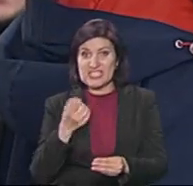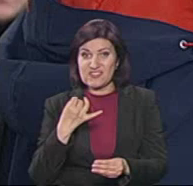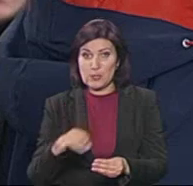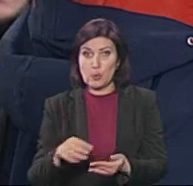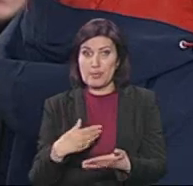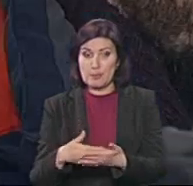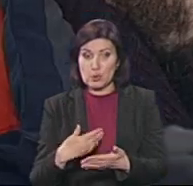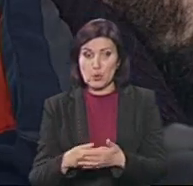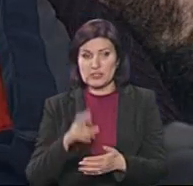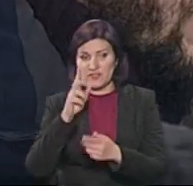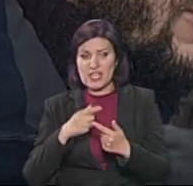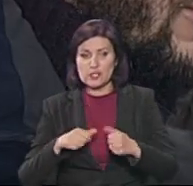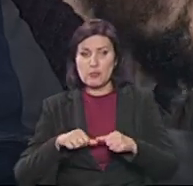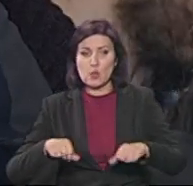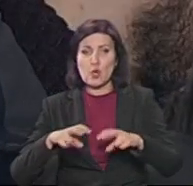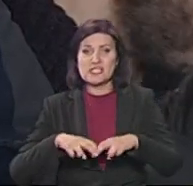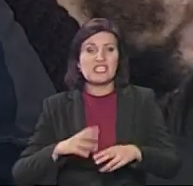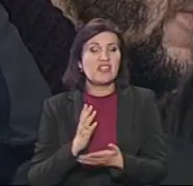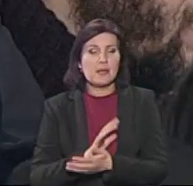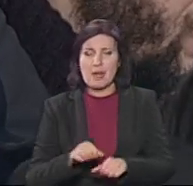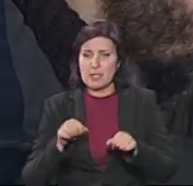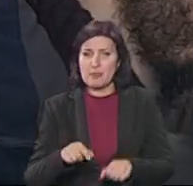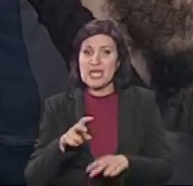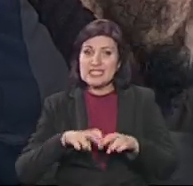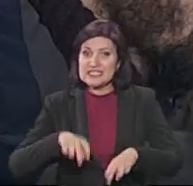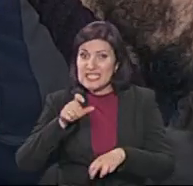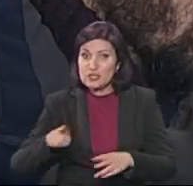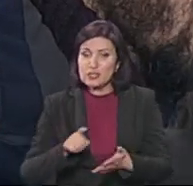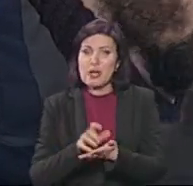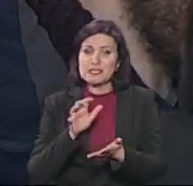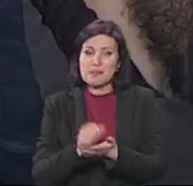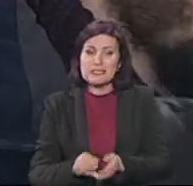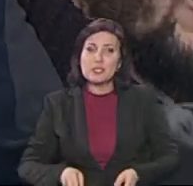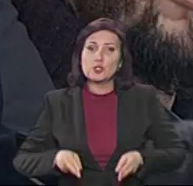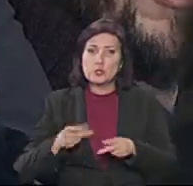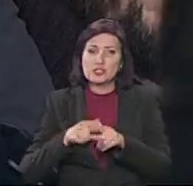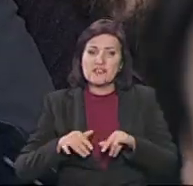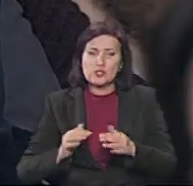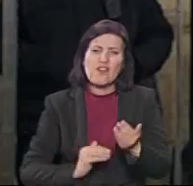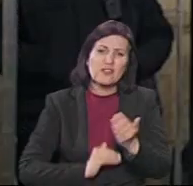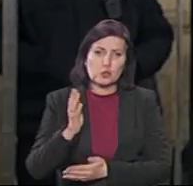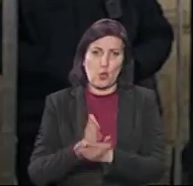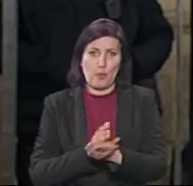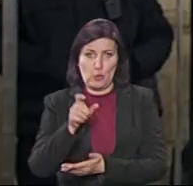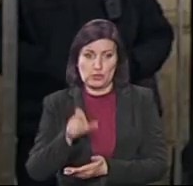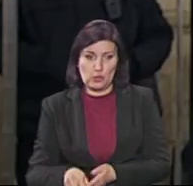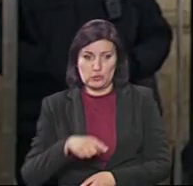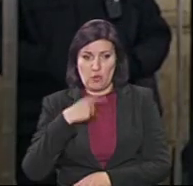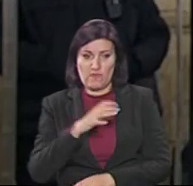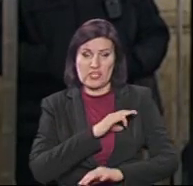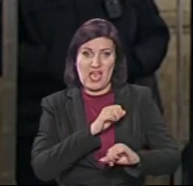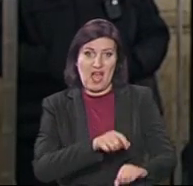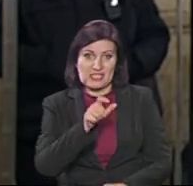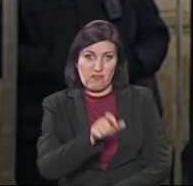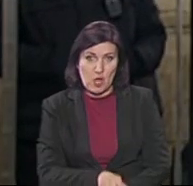у Держбюро розслідувань не мали права, бо його слідчі мають займатися лише злочинами, які вчинили високопосадовці, говорить адвокат